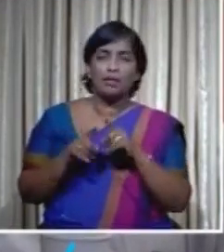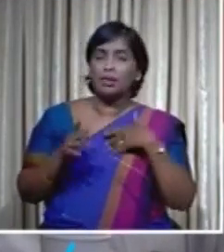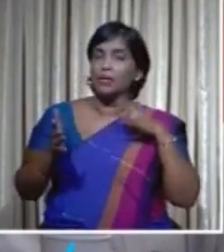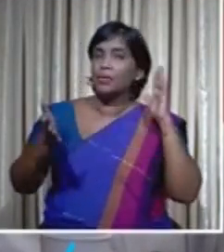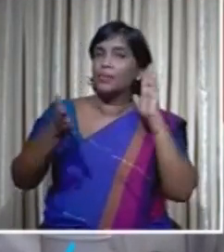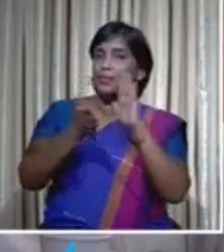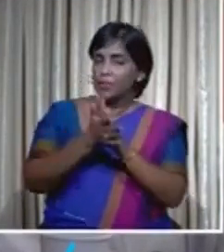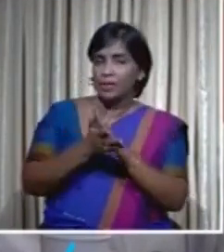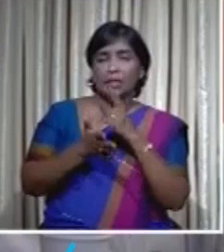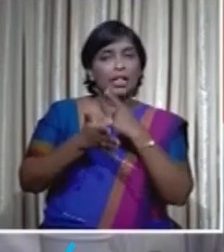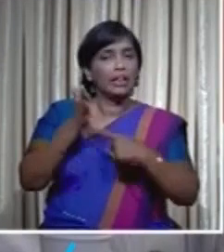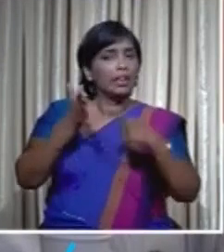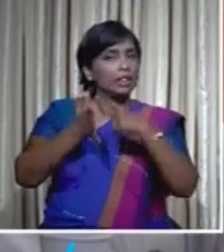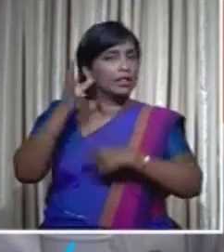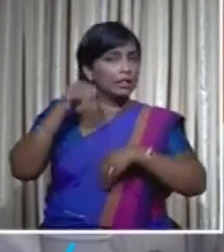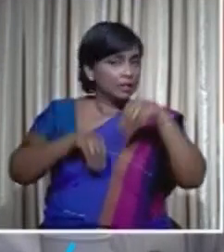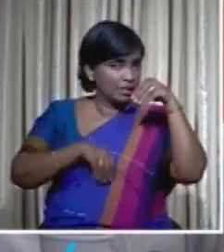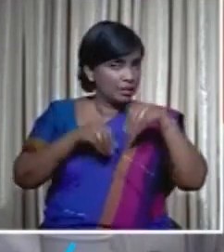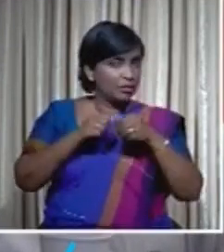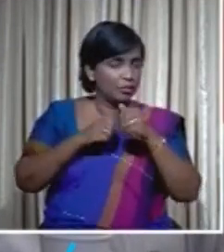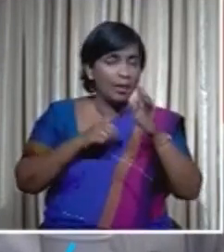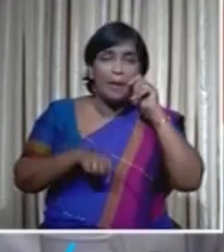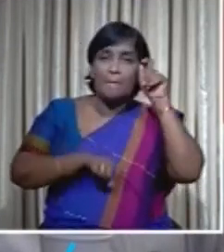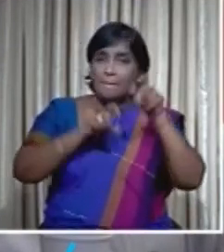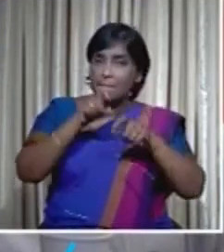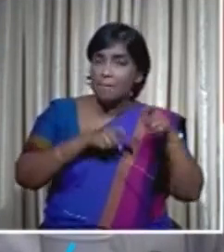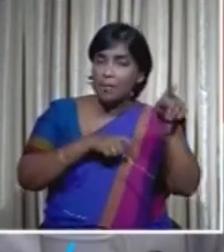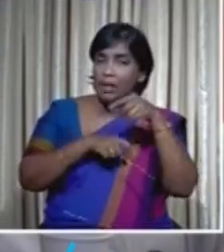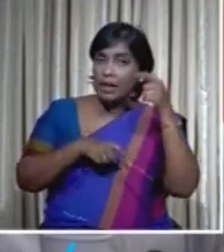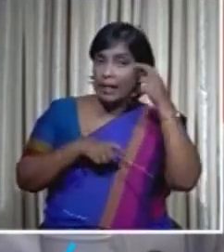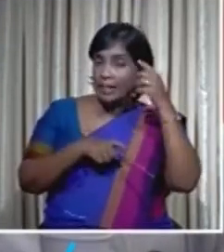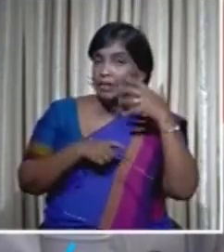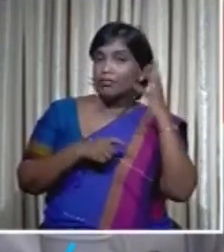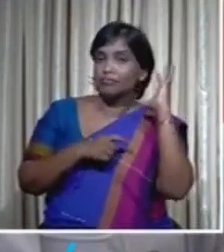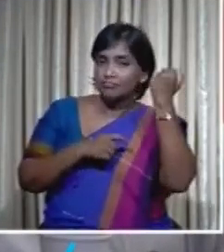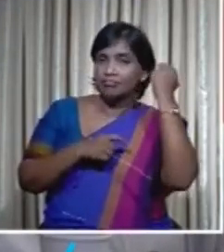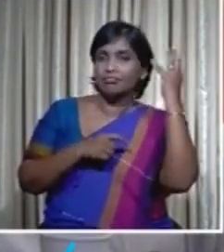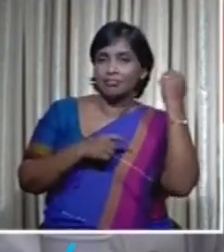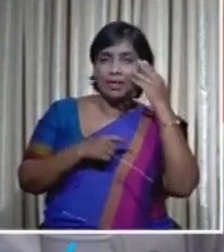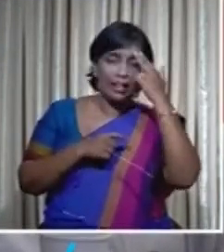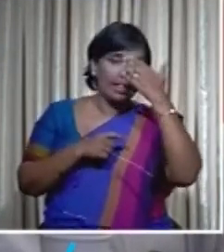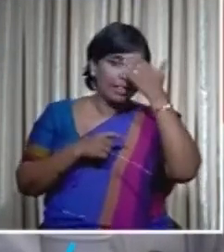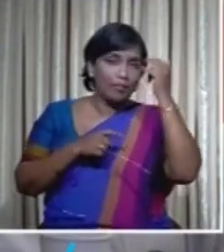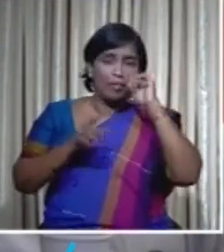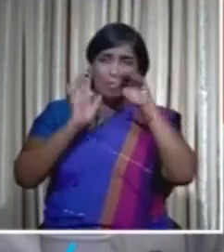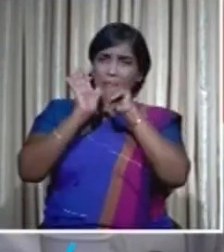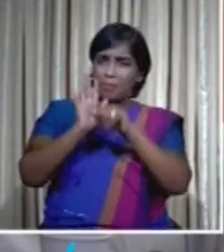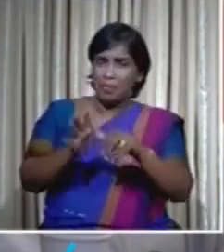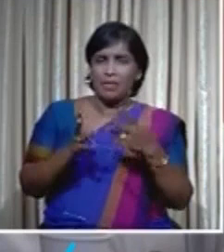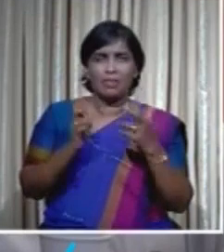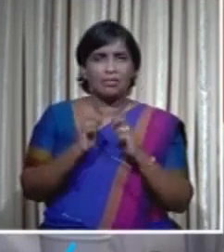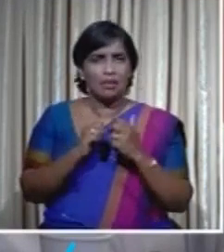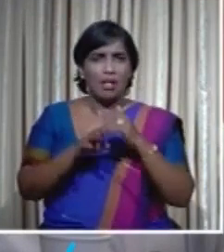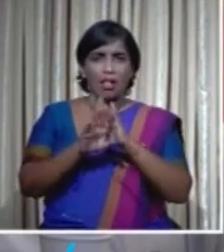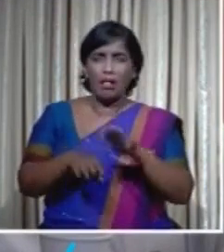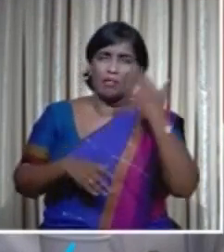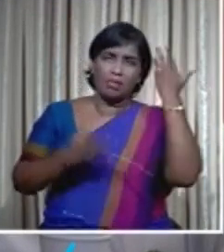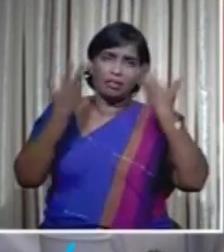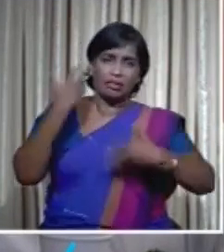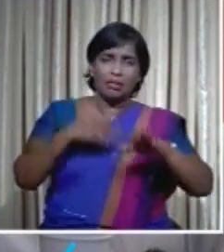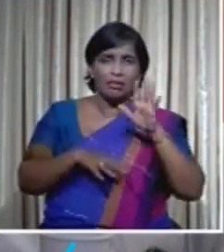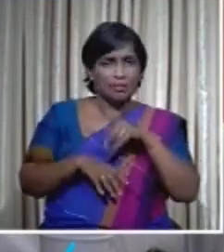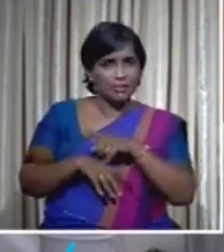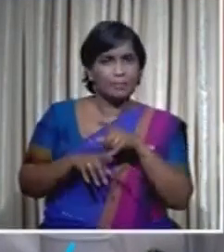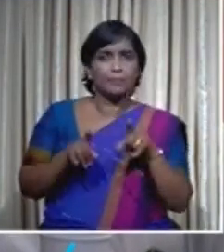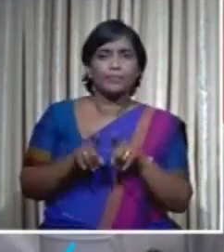மனங்களை வெல்ல தயாராக வேண்டும். தமிழ் மக்கள் தாங்கள் பாதிக்கப்பட்டிருக்கிறோம், நாங்கள் எங்கள் பிள்ளைகளை இழந்திருக்கிறோம். ஆகவே அவர்கள் தங்களுடைய பிள்ளைகளை நினைக்கின்ற,